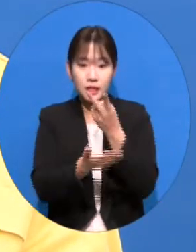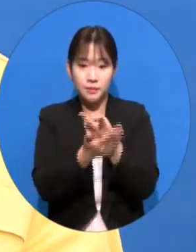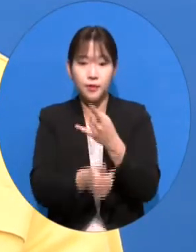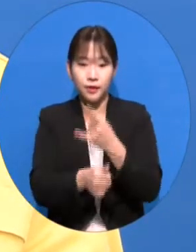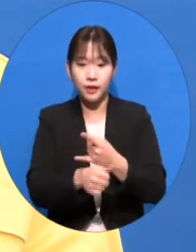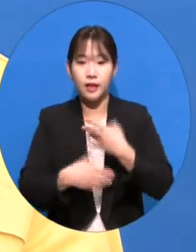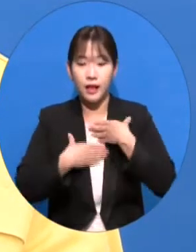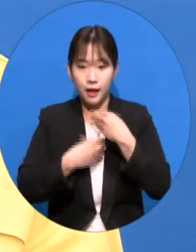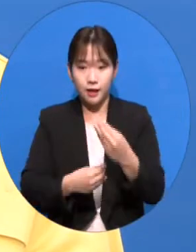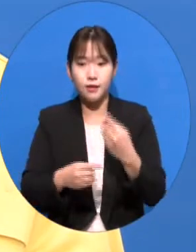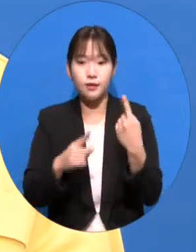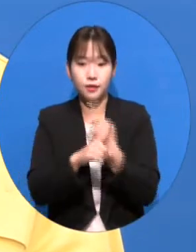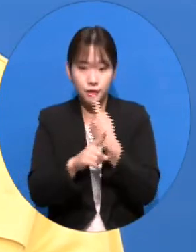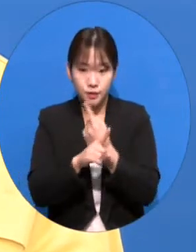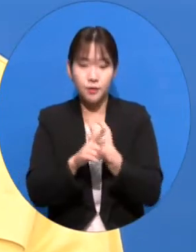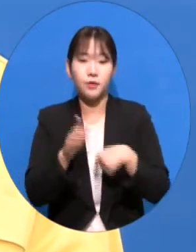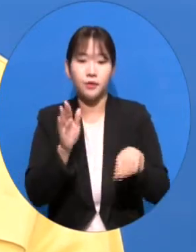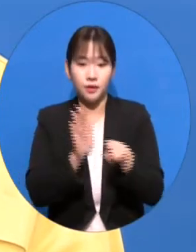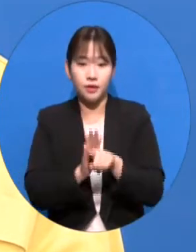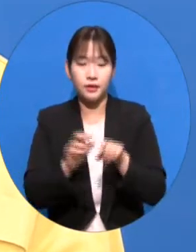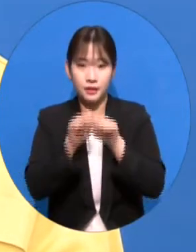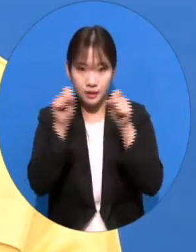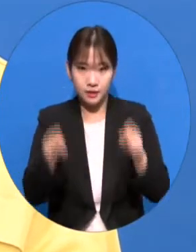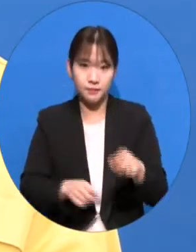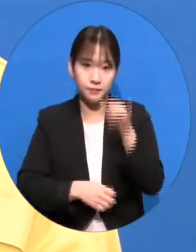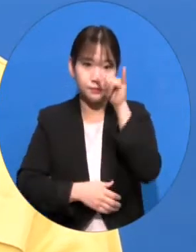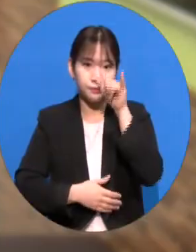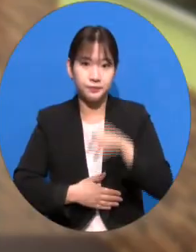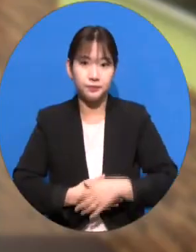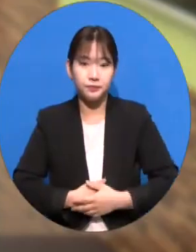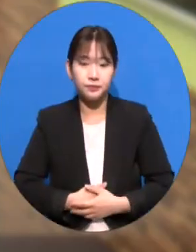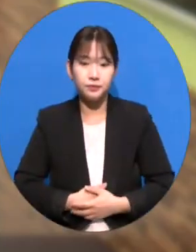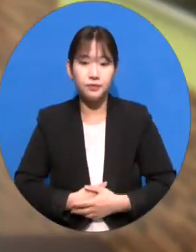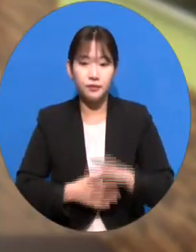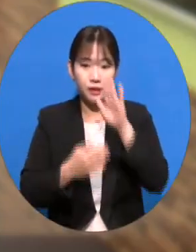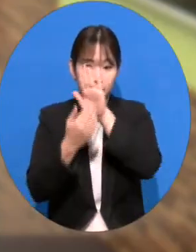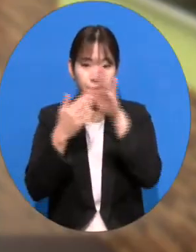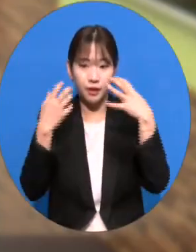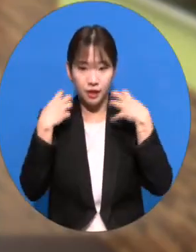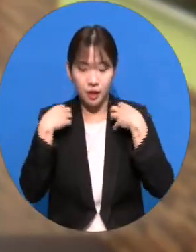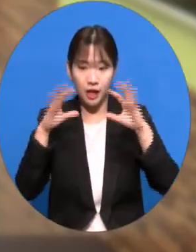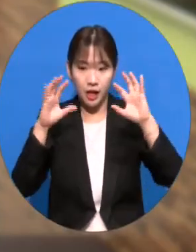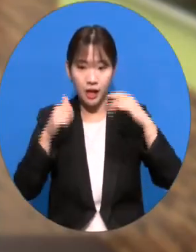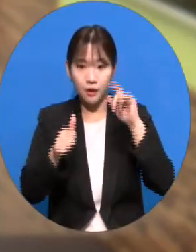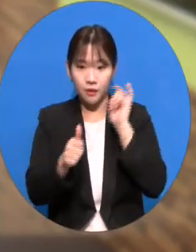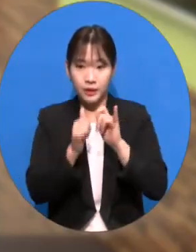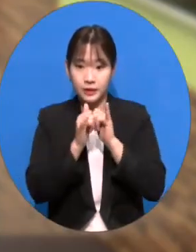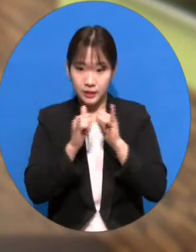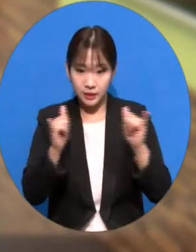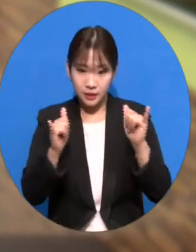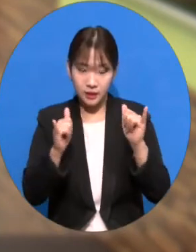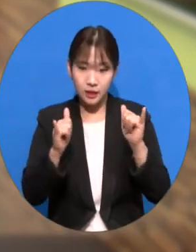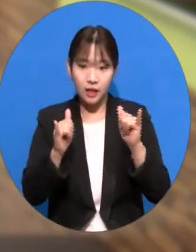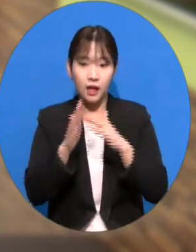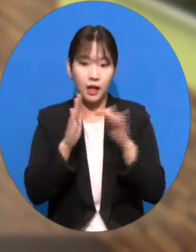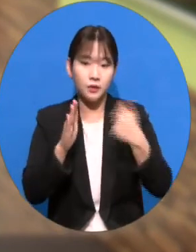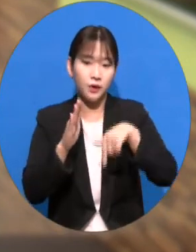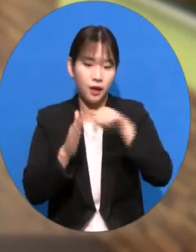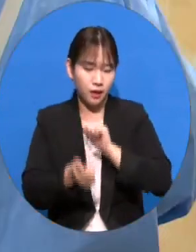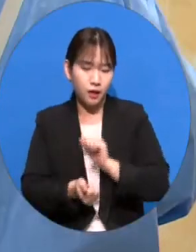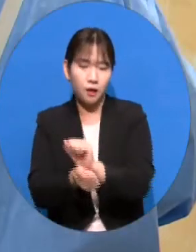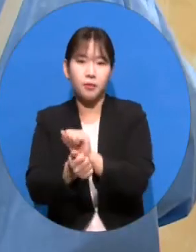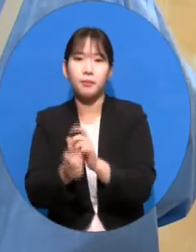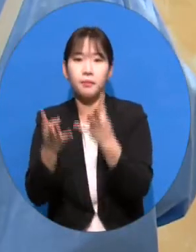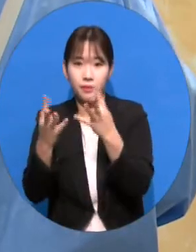입원하셔서 이제 안전하게 치료받을 수 있도록 시스템을 갖추고 있습니다. 방역당국은 어린이 확진자 대부분이 가족 내 감염인